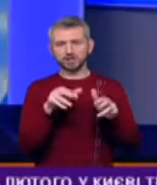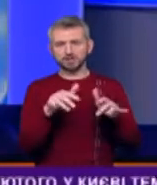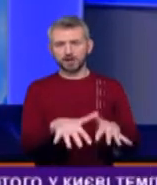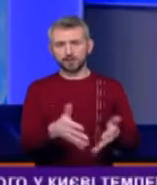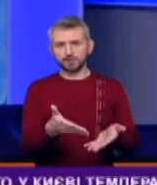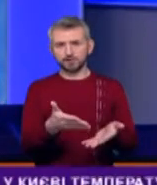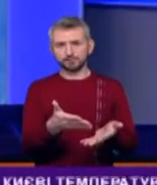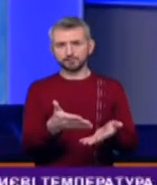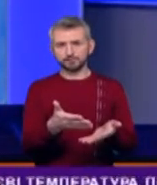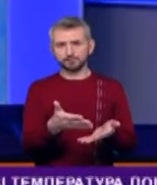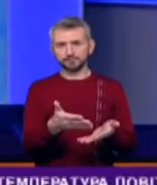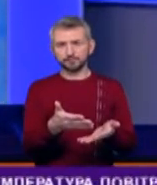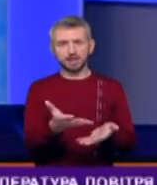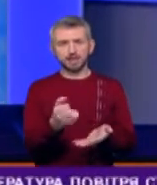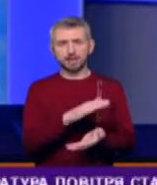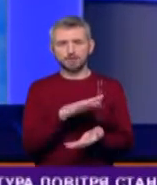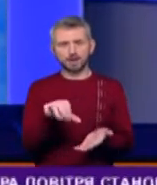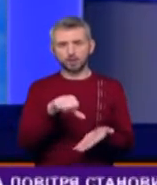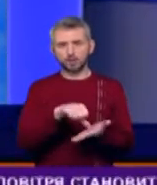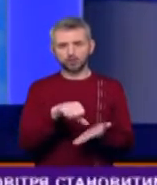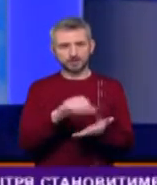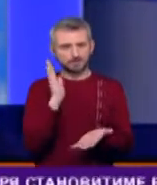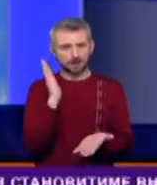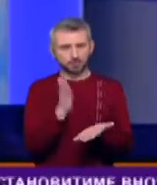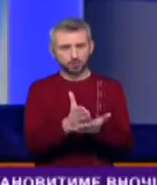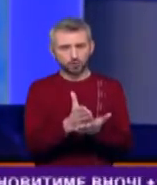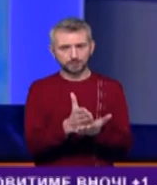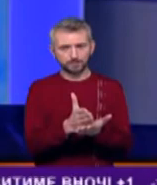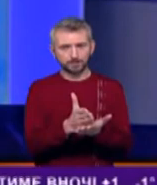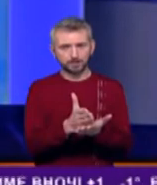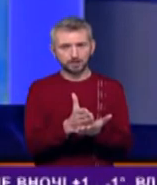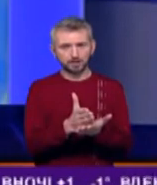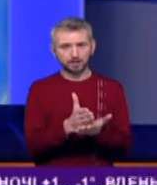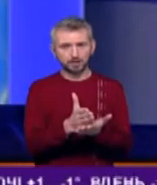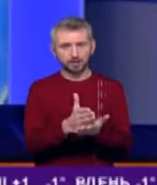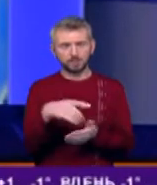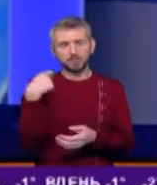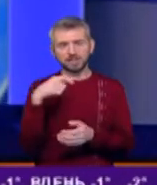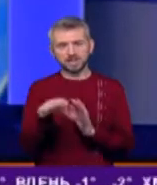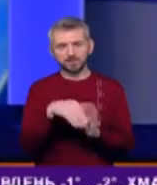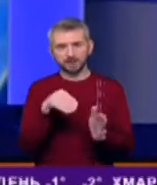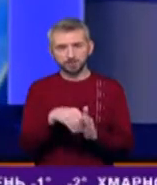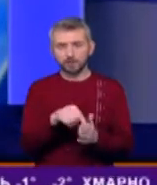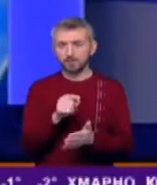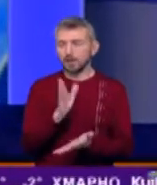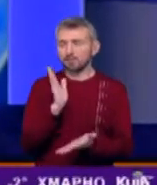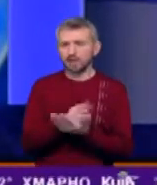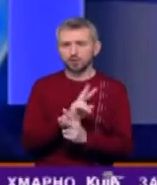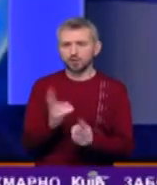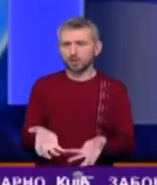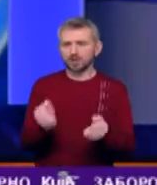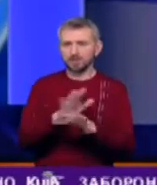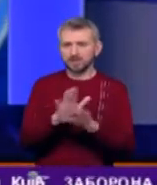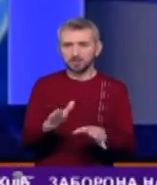справ, не бере участі прямої в безпосередньо в президентських виборах. Вони прямо це нікого дає, не підтримали.